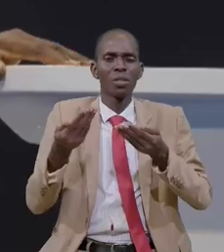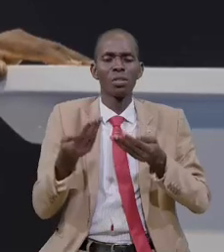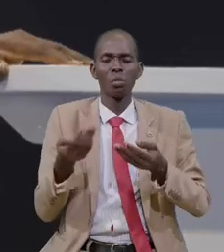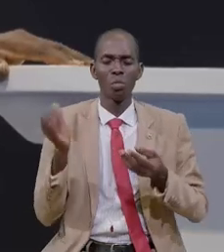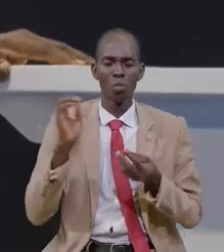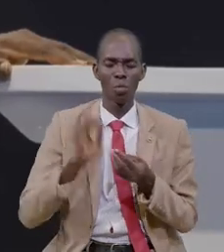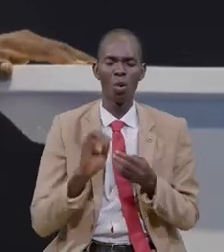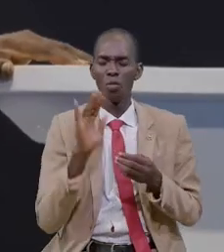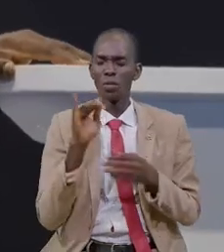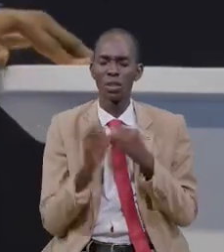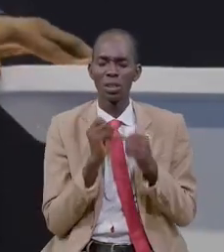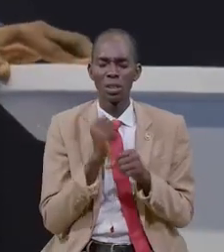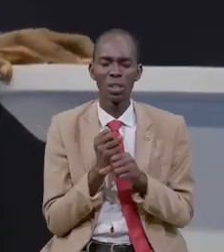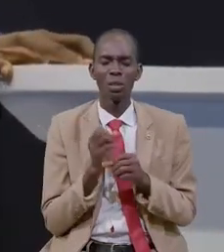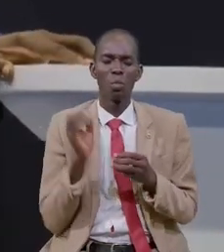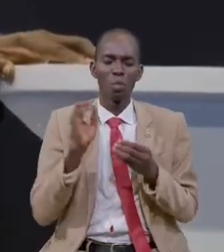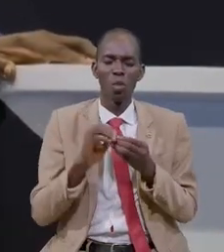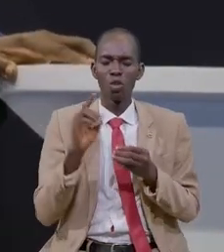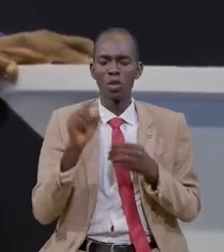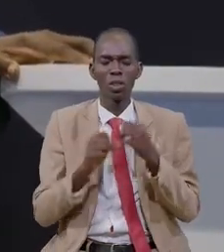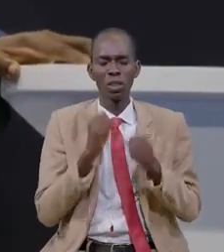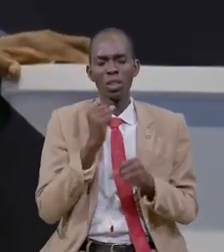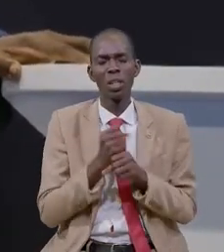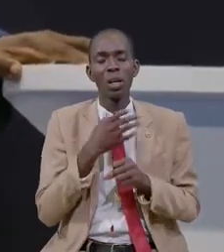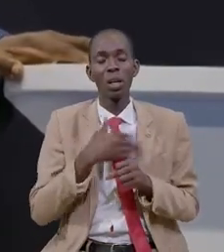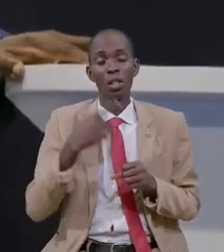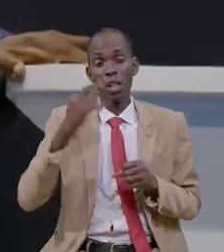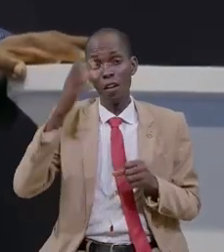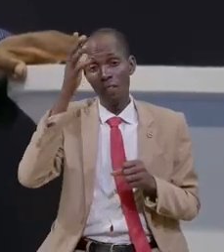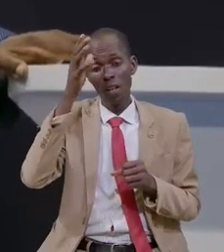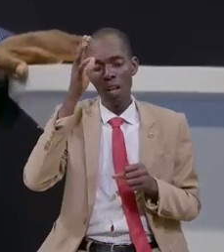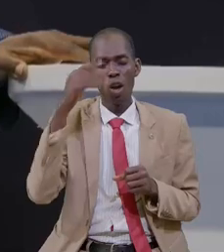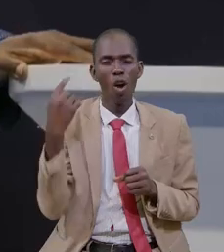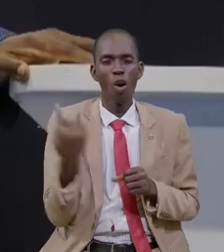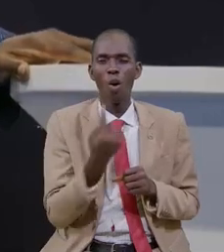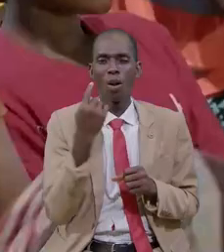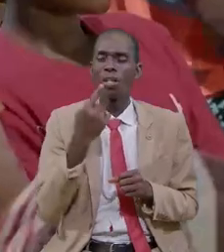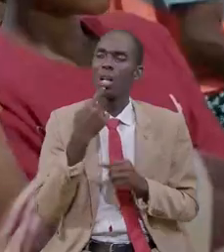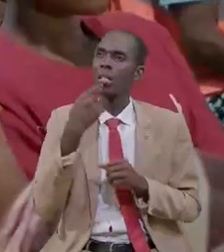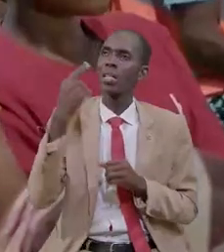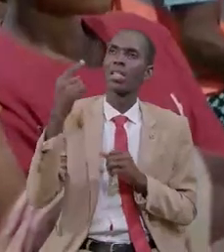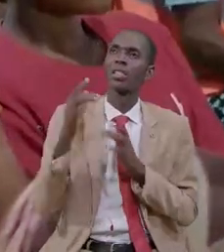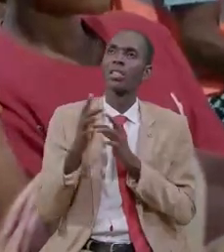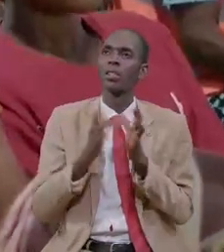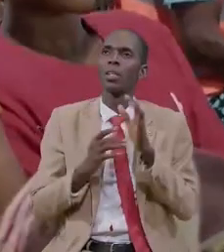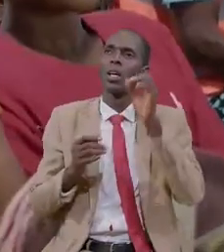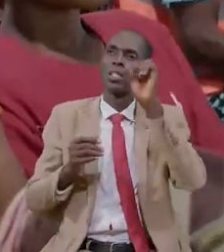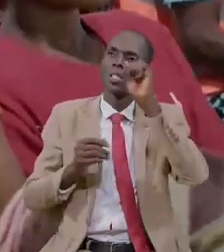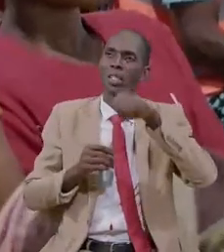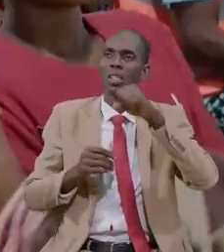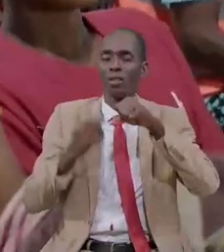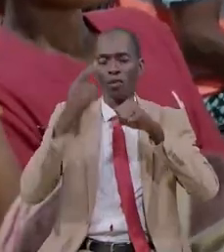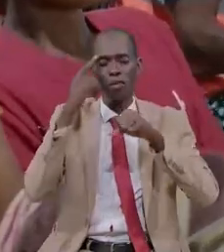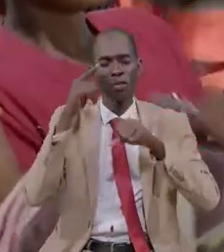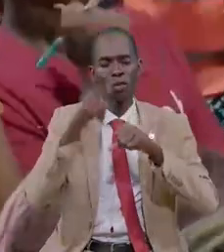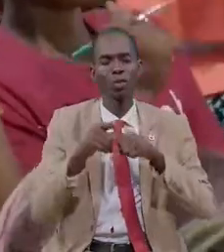et 20 ans? Et le Père dit oui. Le Père dit toujours oui à Jésus. En ta faveur, il